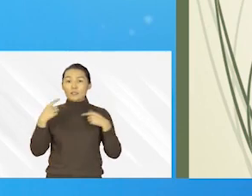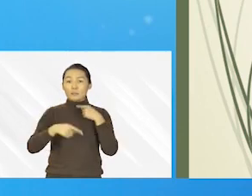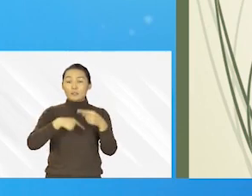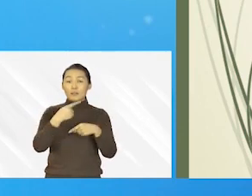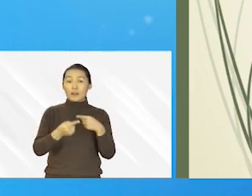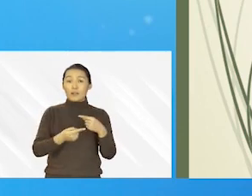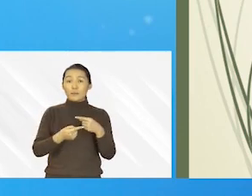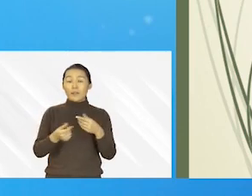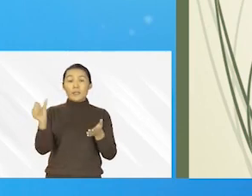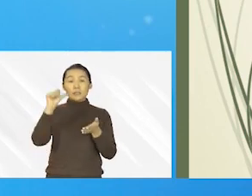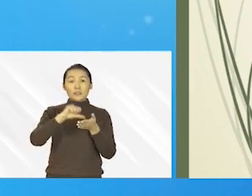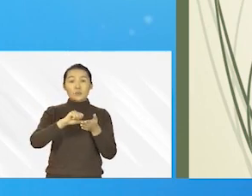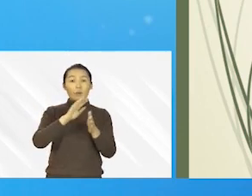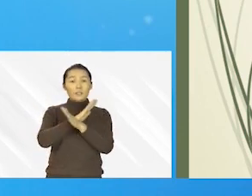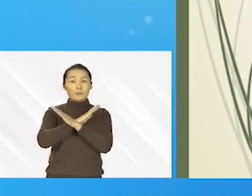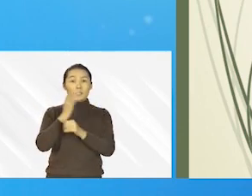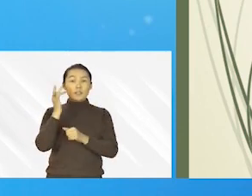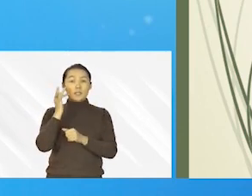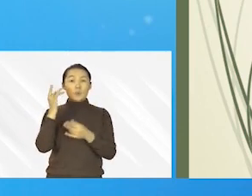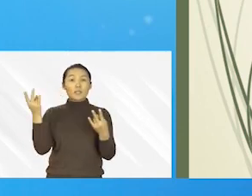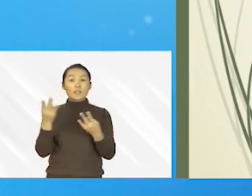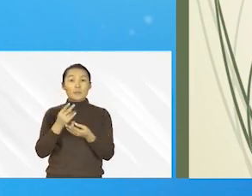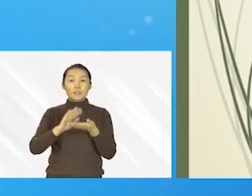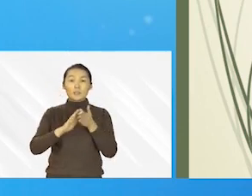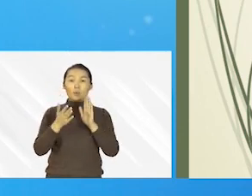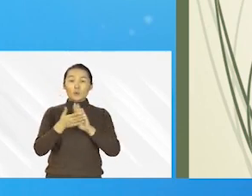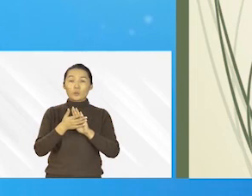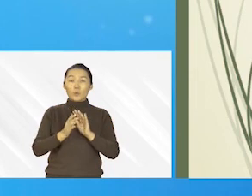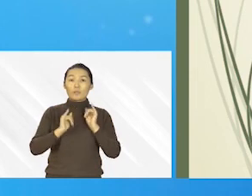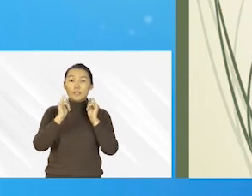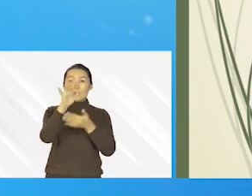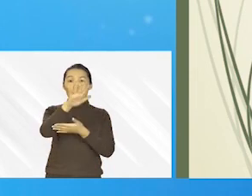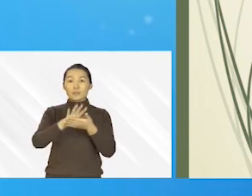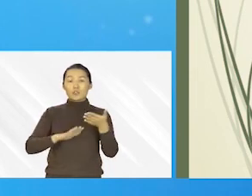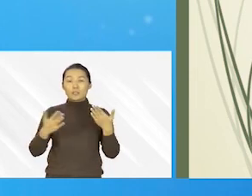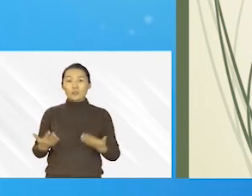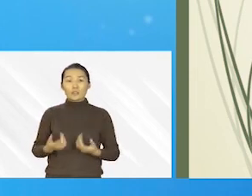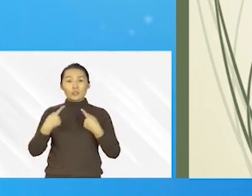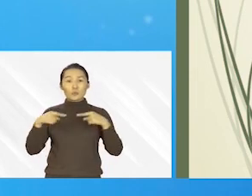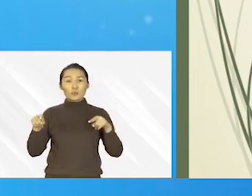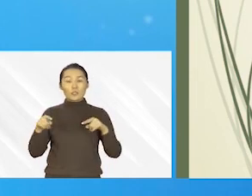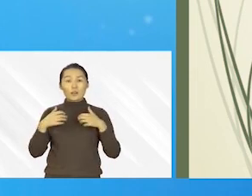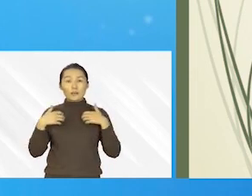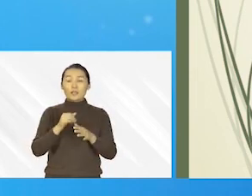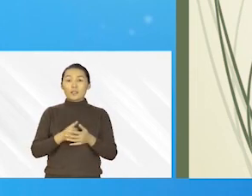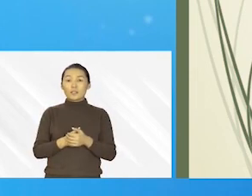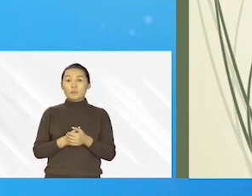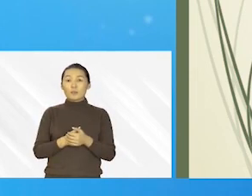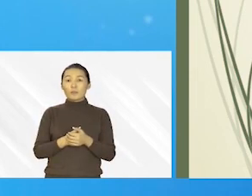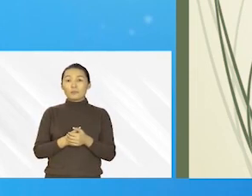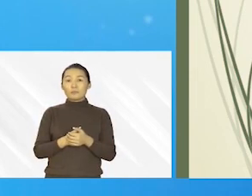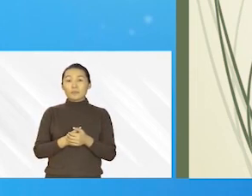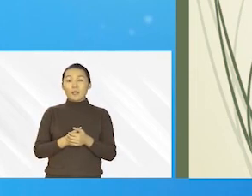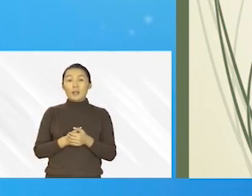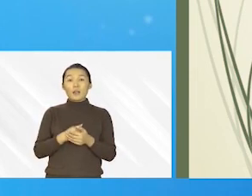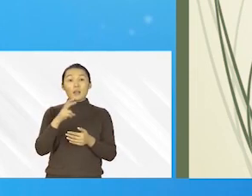наступает смерть, которая является необходимым условием для продолжения жизни других организмов. Как же